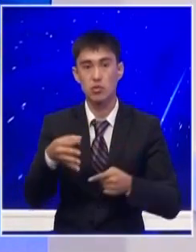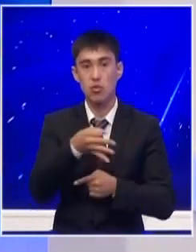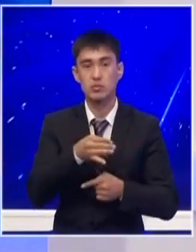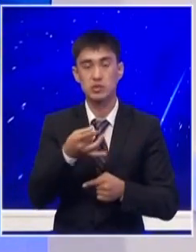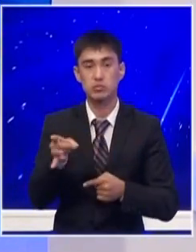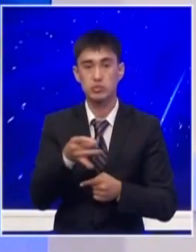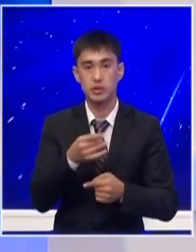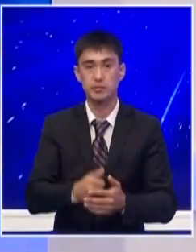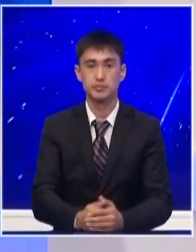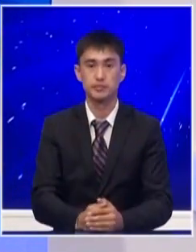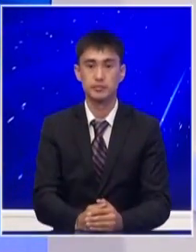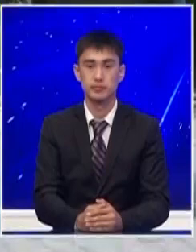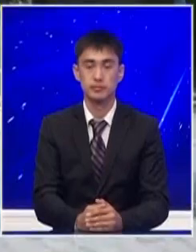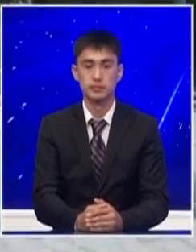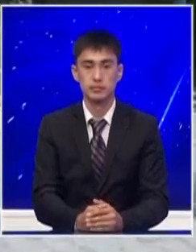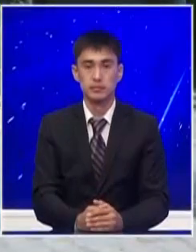областей республики.